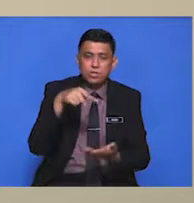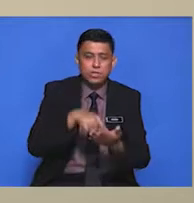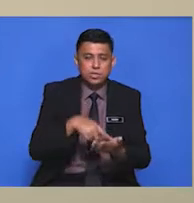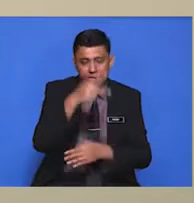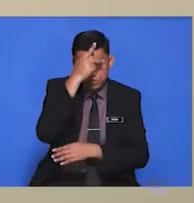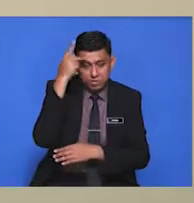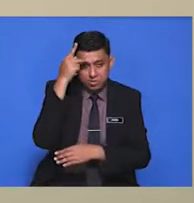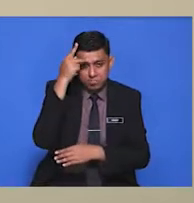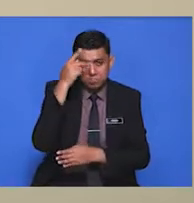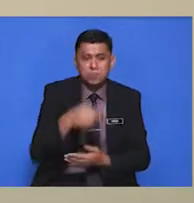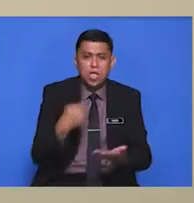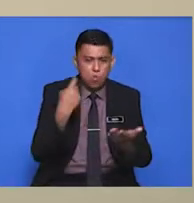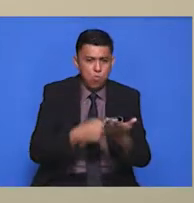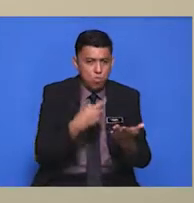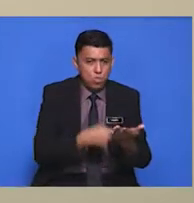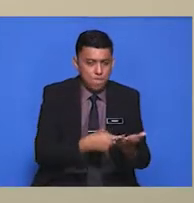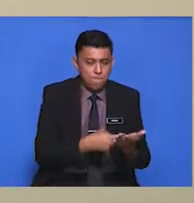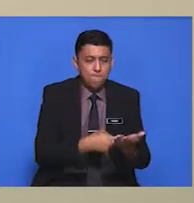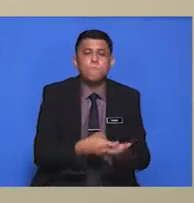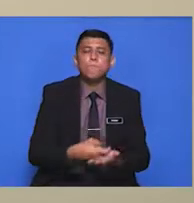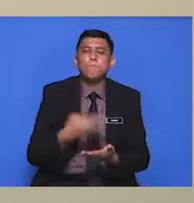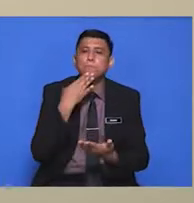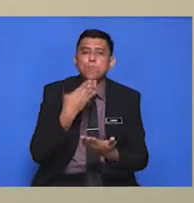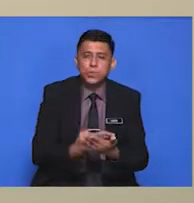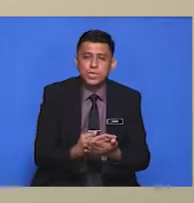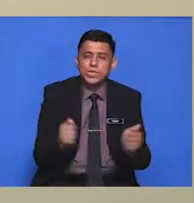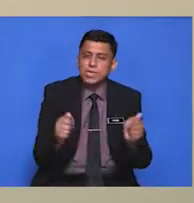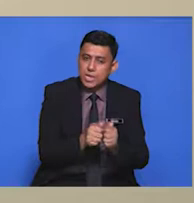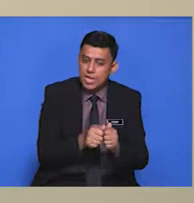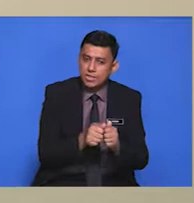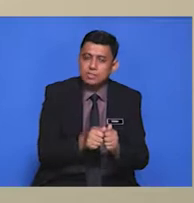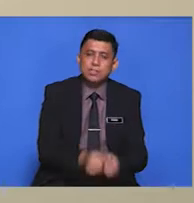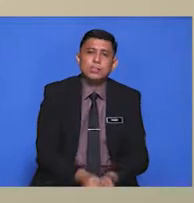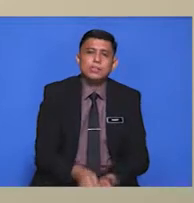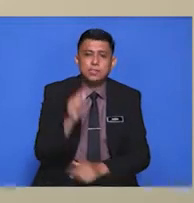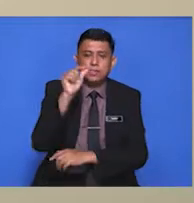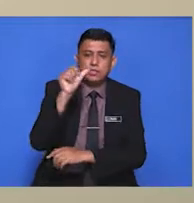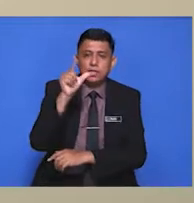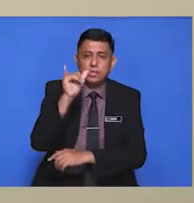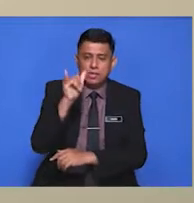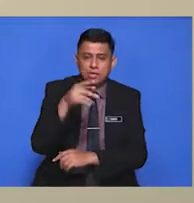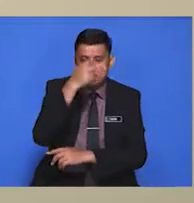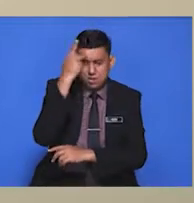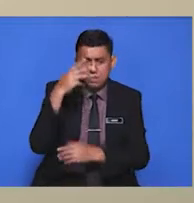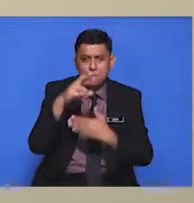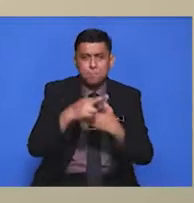Kot-Kot terhutang budi dengan tindakan Talia yang telah merawat lukanya suatu ketika dahulu.